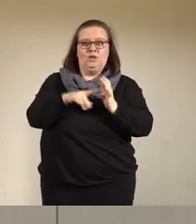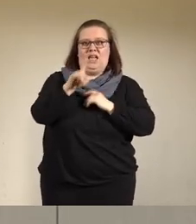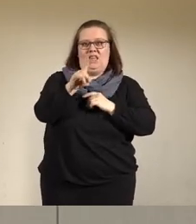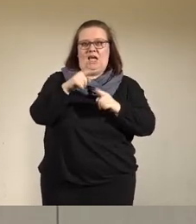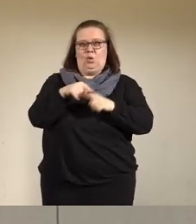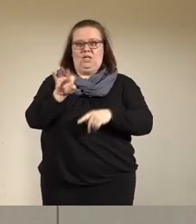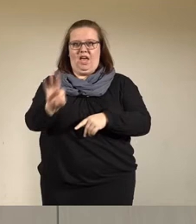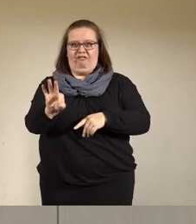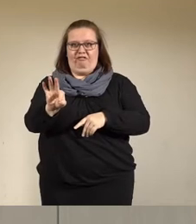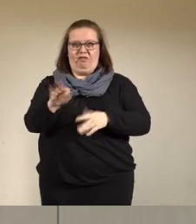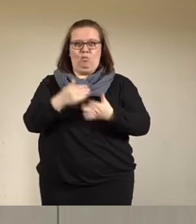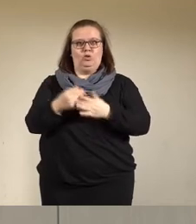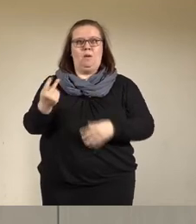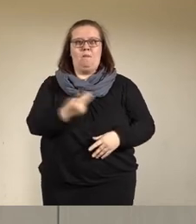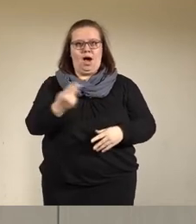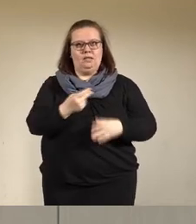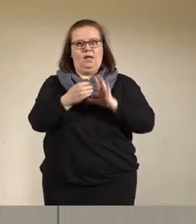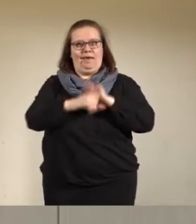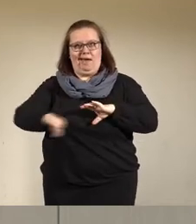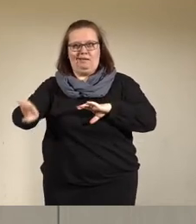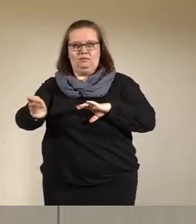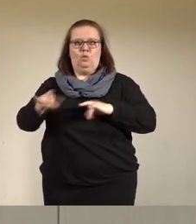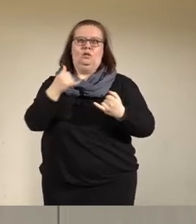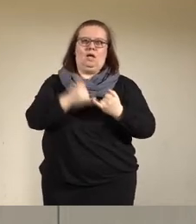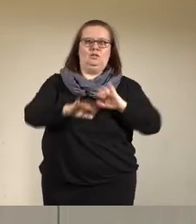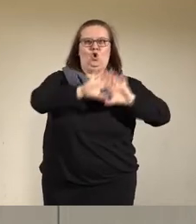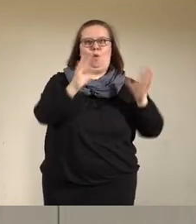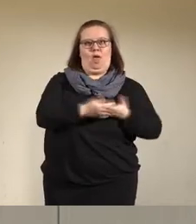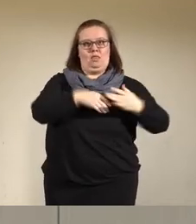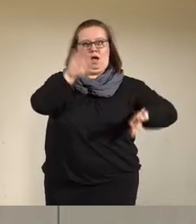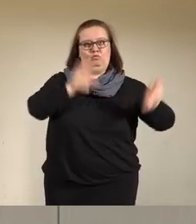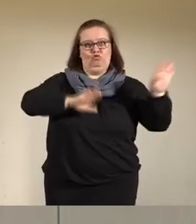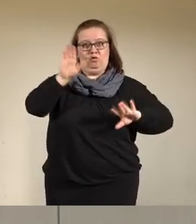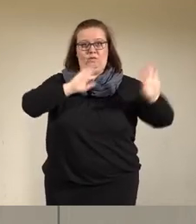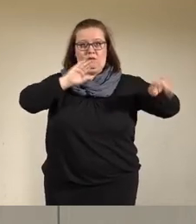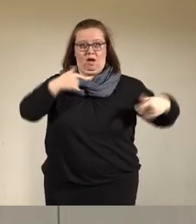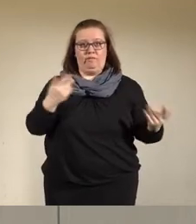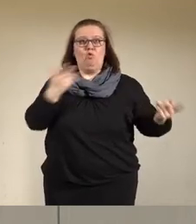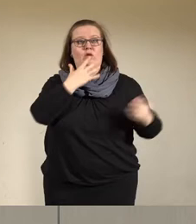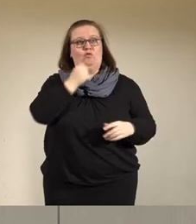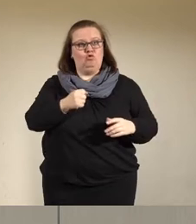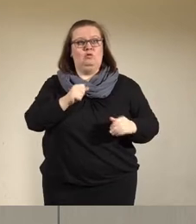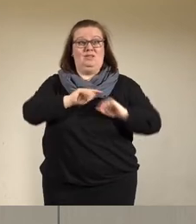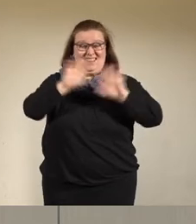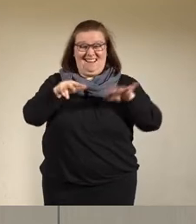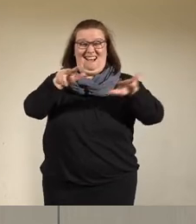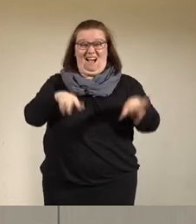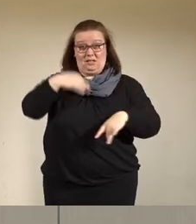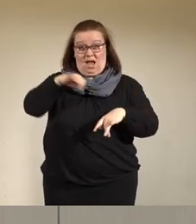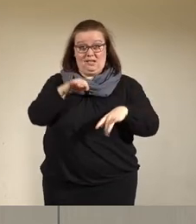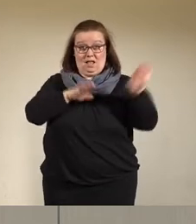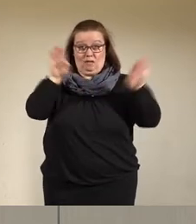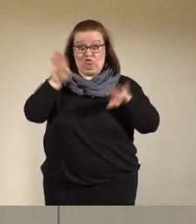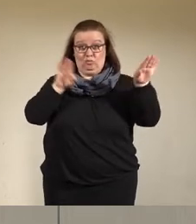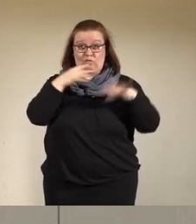und F geht, dass wir die beiden jeweils separat und den Rest komplett abstimmen können, oder ob Sie wirklich auf 18 Einzelabstimmungen Wert